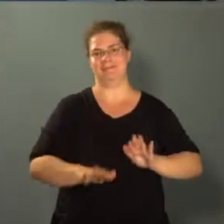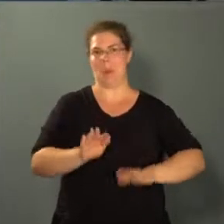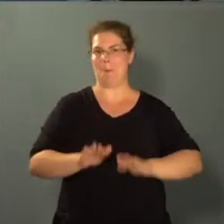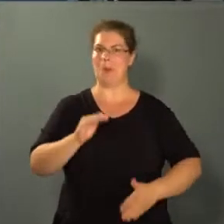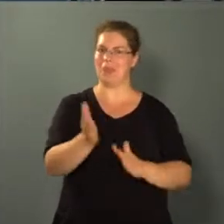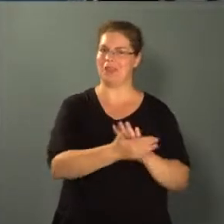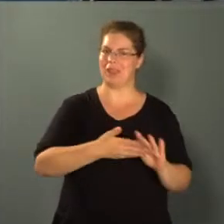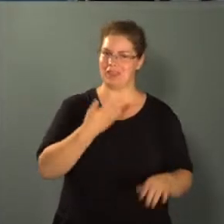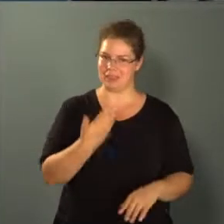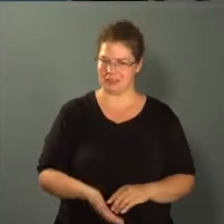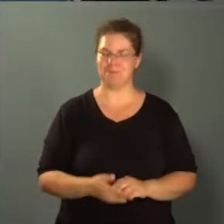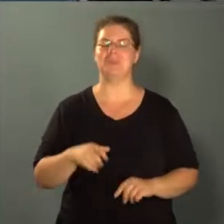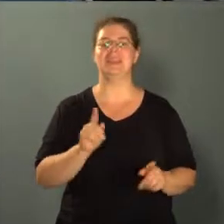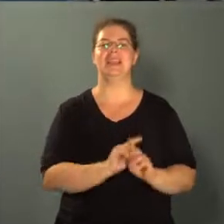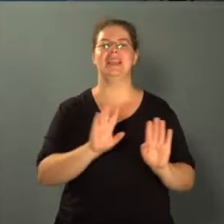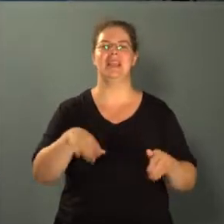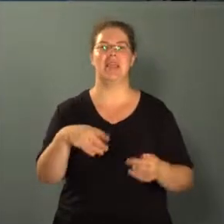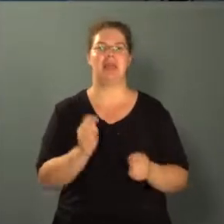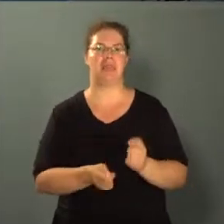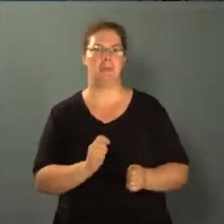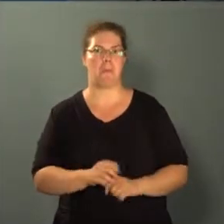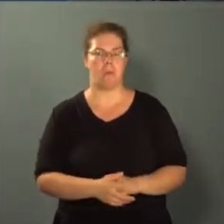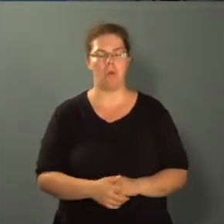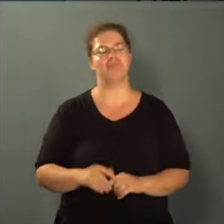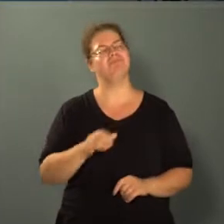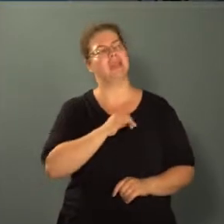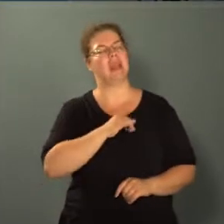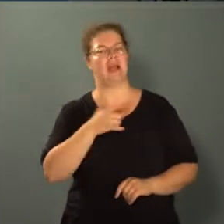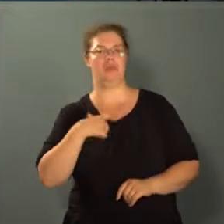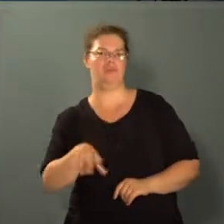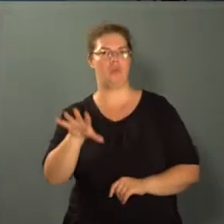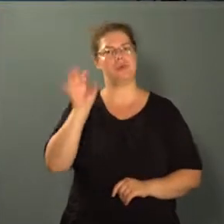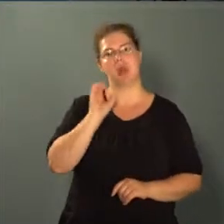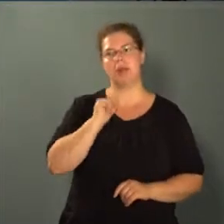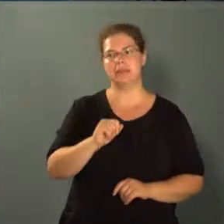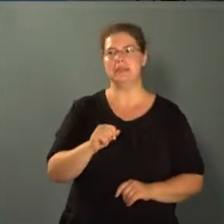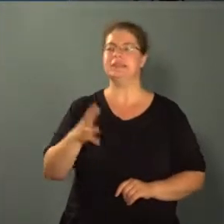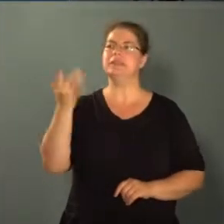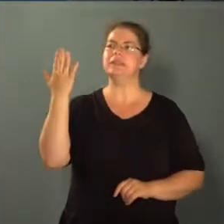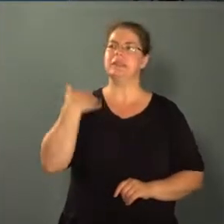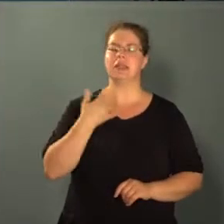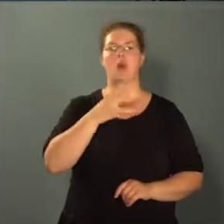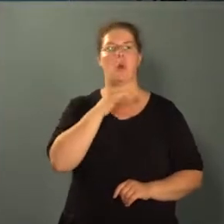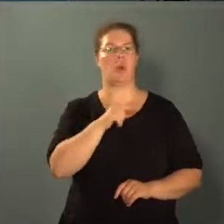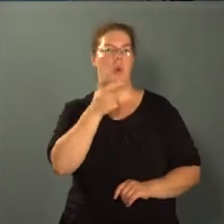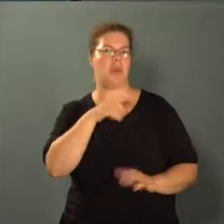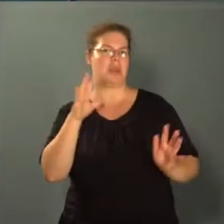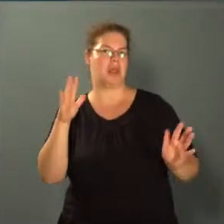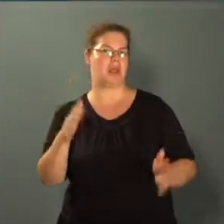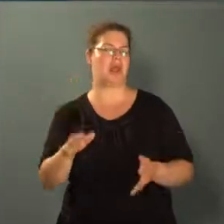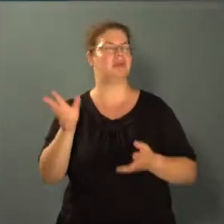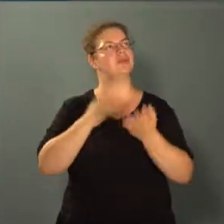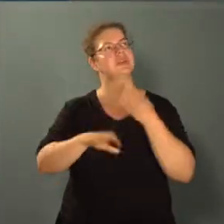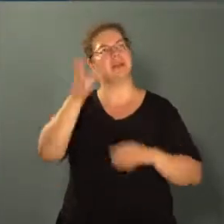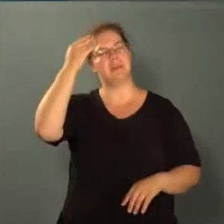dobolni kezdett rajta. Így lett belőle dobos. Érdekes volt hallgatni a régi idők legendás rock korszakára való visszaemlékezéseit.